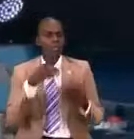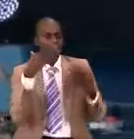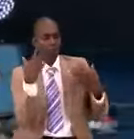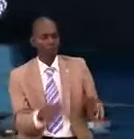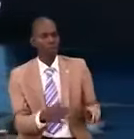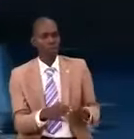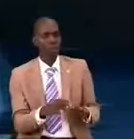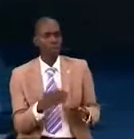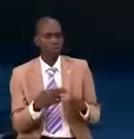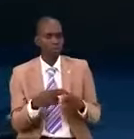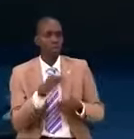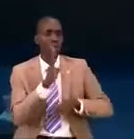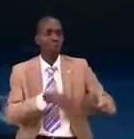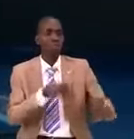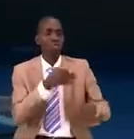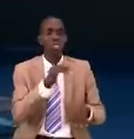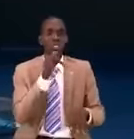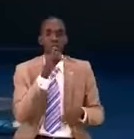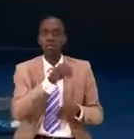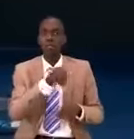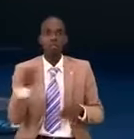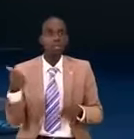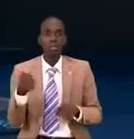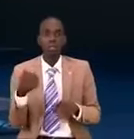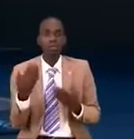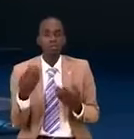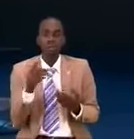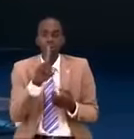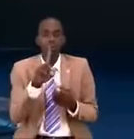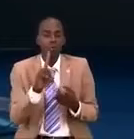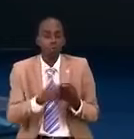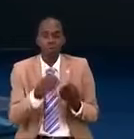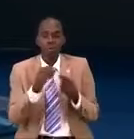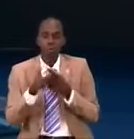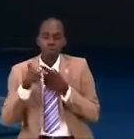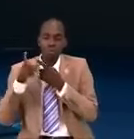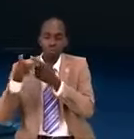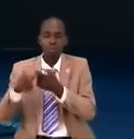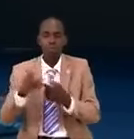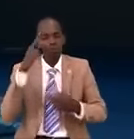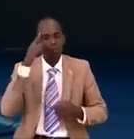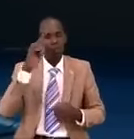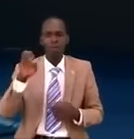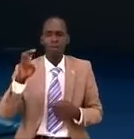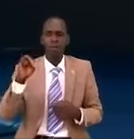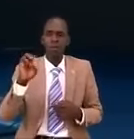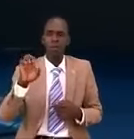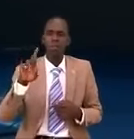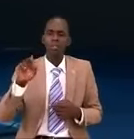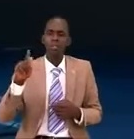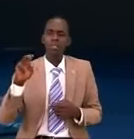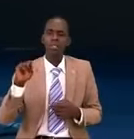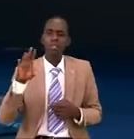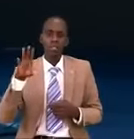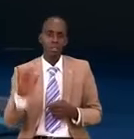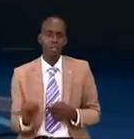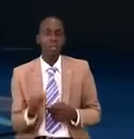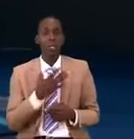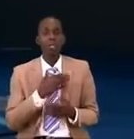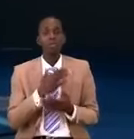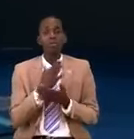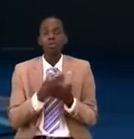penser à ceux qui sont dans l'ingénierie qui fabriquent ce qui fabrique cela parfois